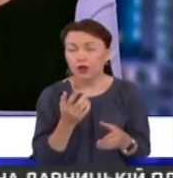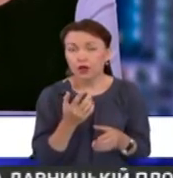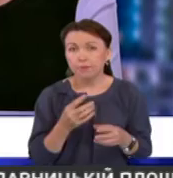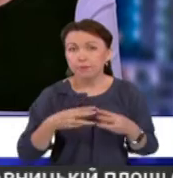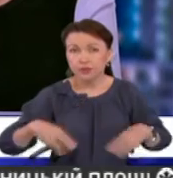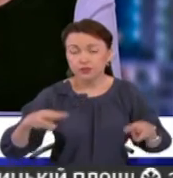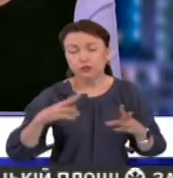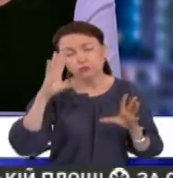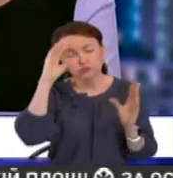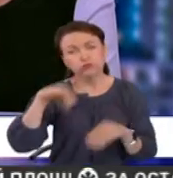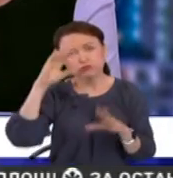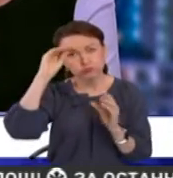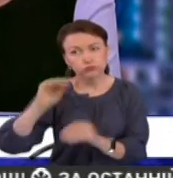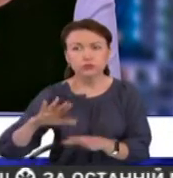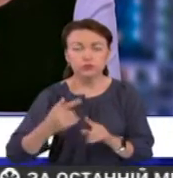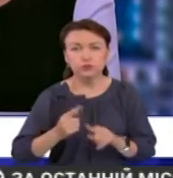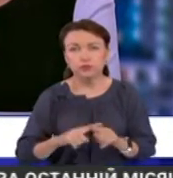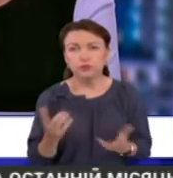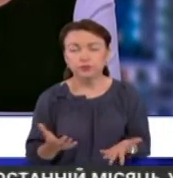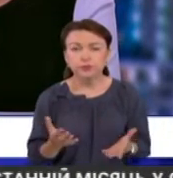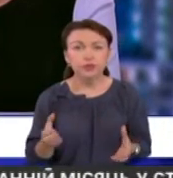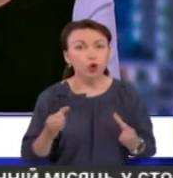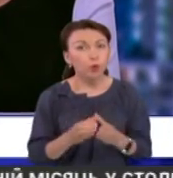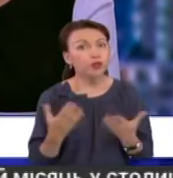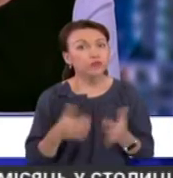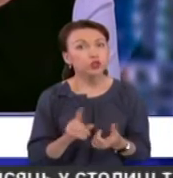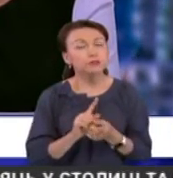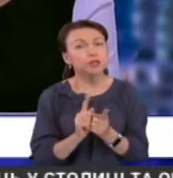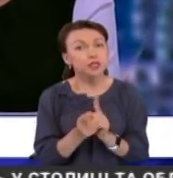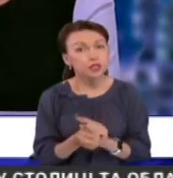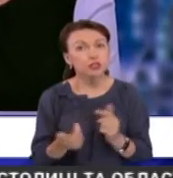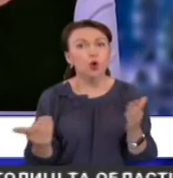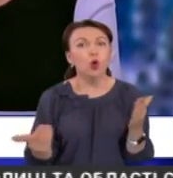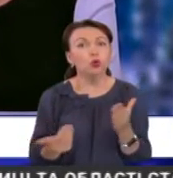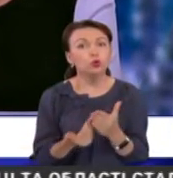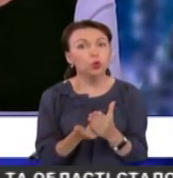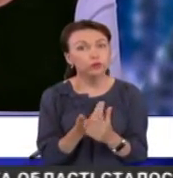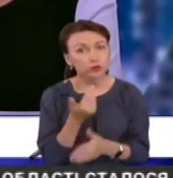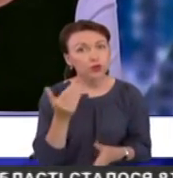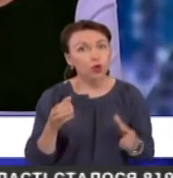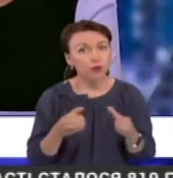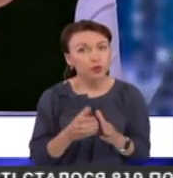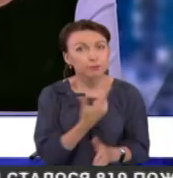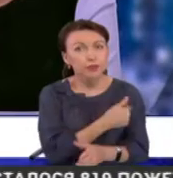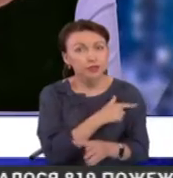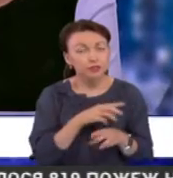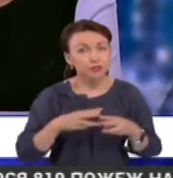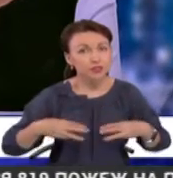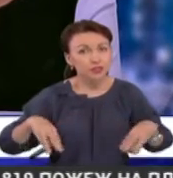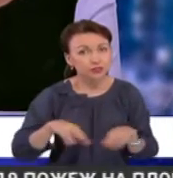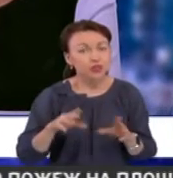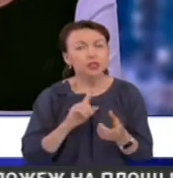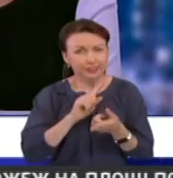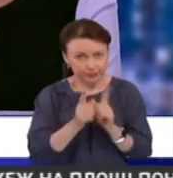Як гадаєте, станом на тепер, з огляду на те, що команда змінилася, оновилася, зміниться теж всі моменти і всі